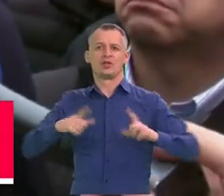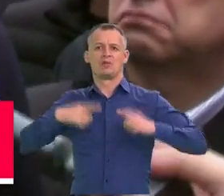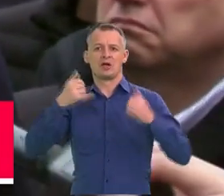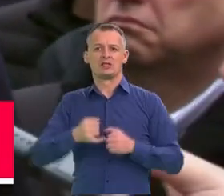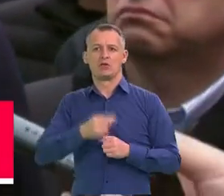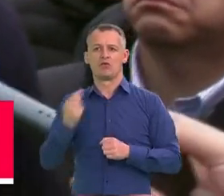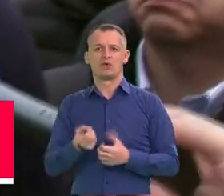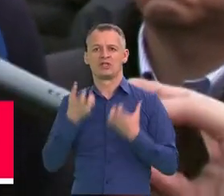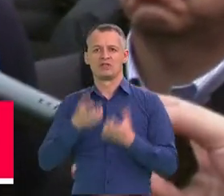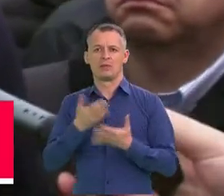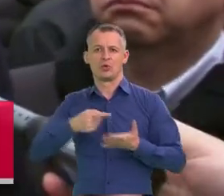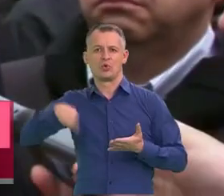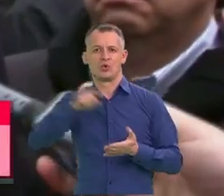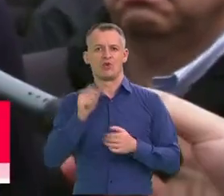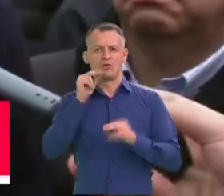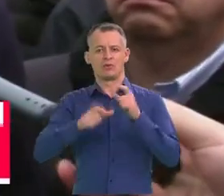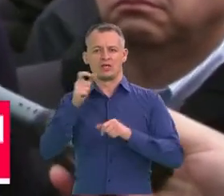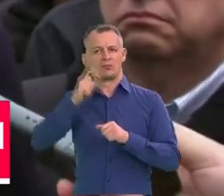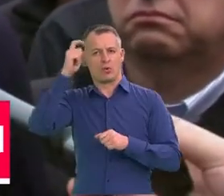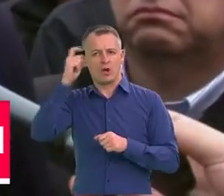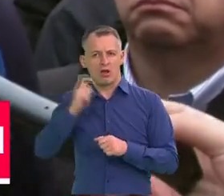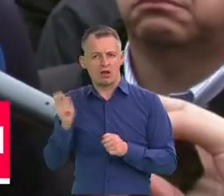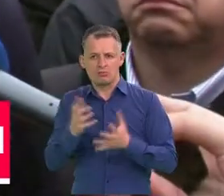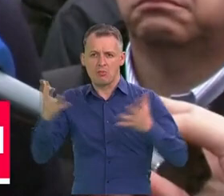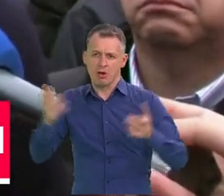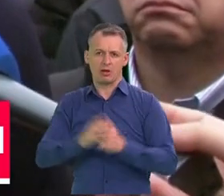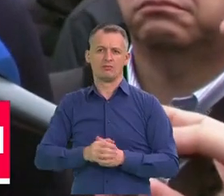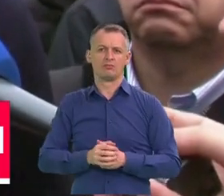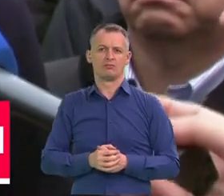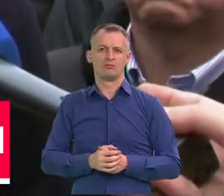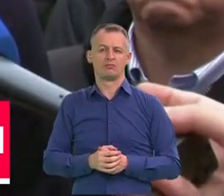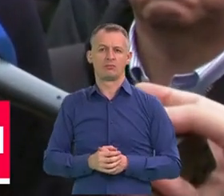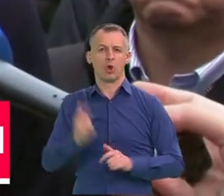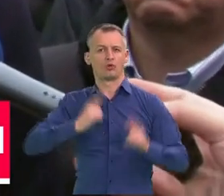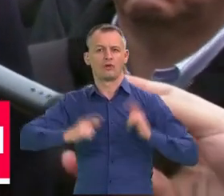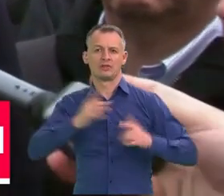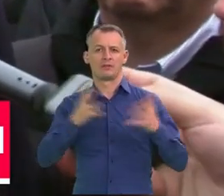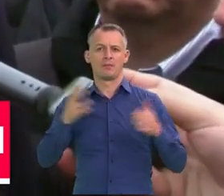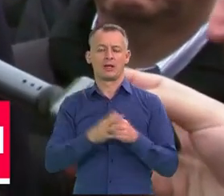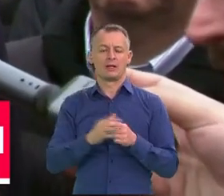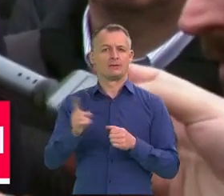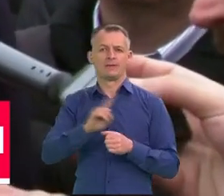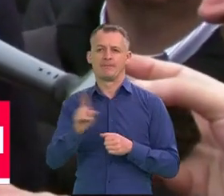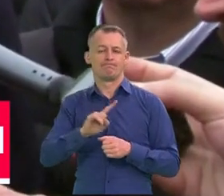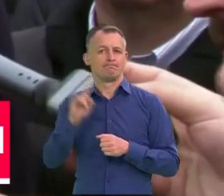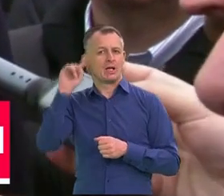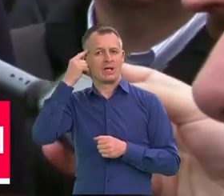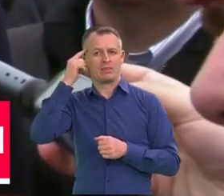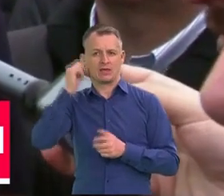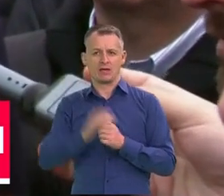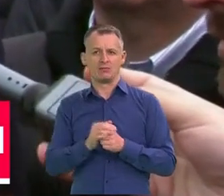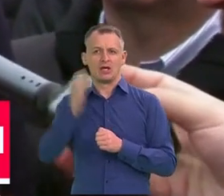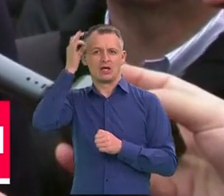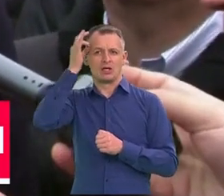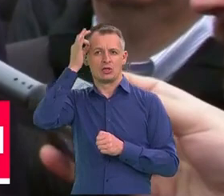ως χώρα, μιλάμε για μια ανίποτη τραγωδία. σκέψη μας σήμερα είναι